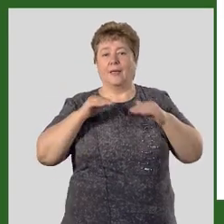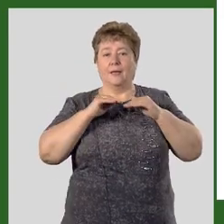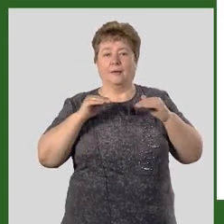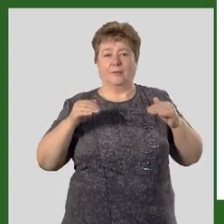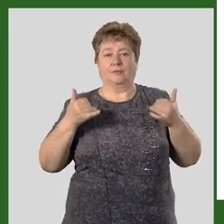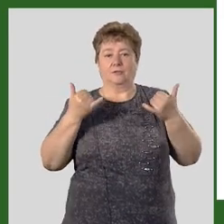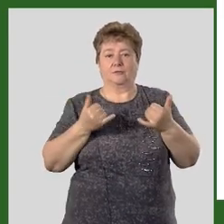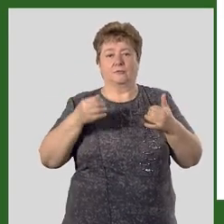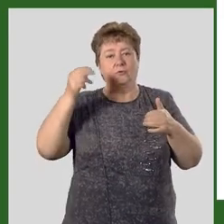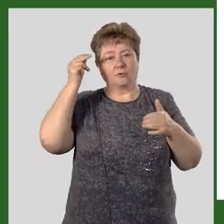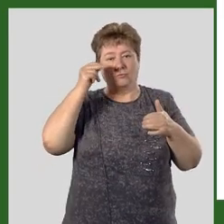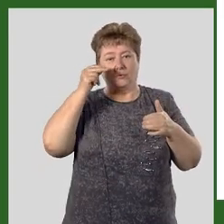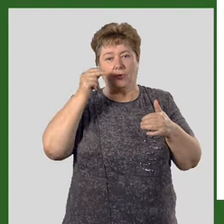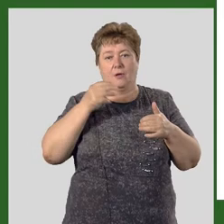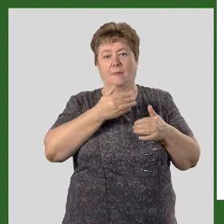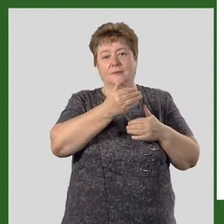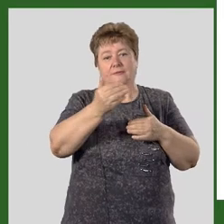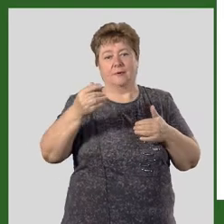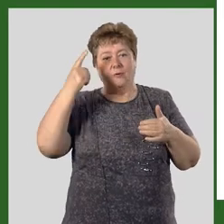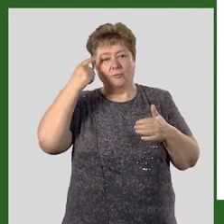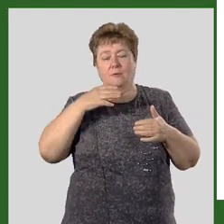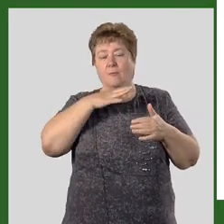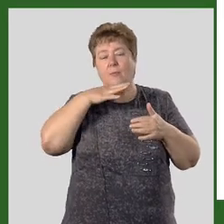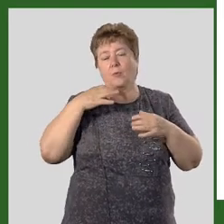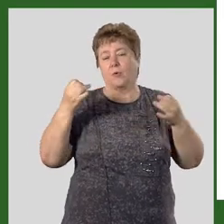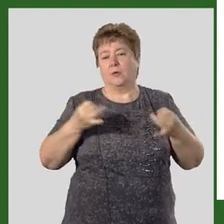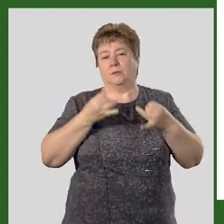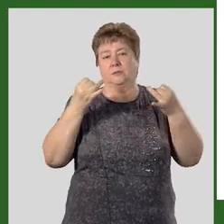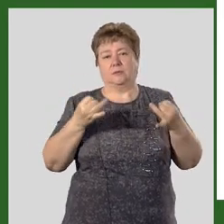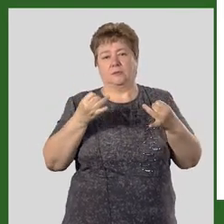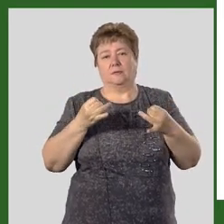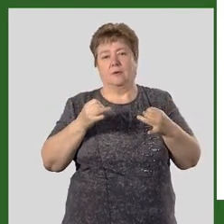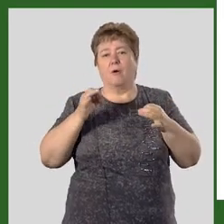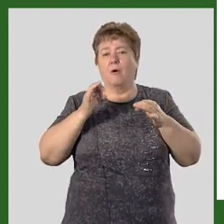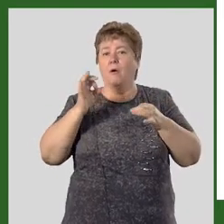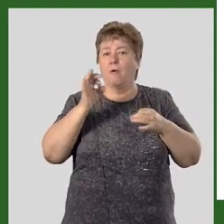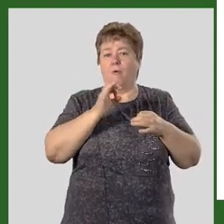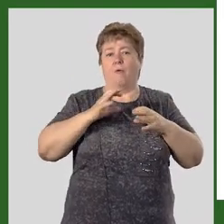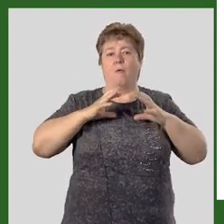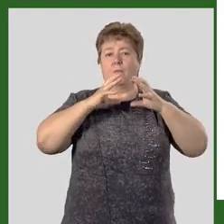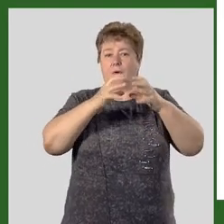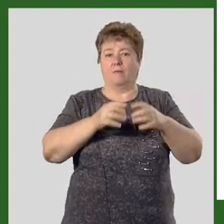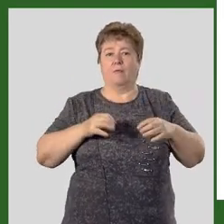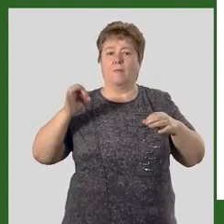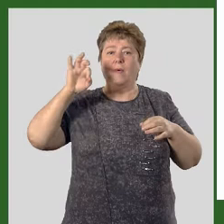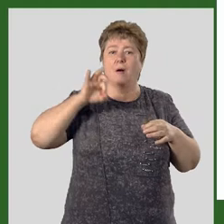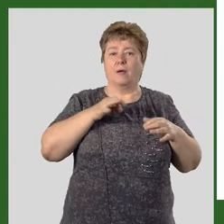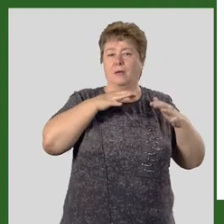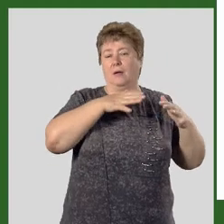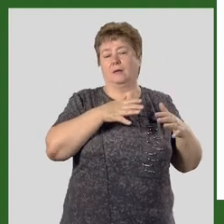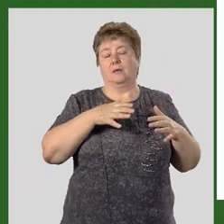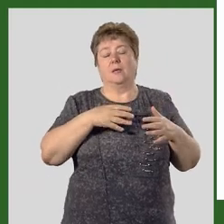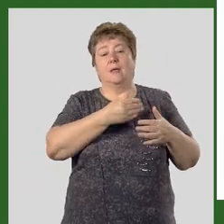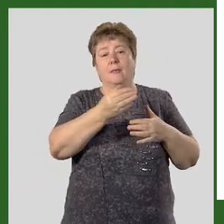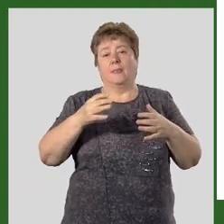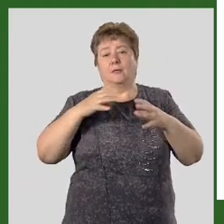Ребята, сегодня на уроке мы с вами узнаем много интересного о мировом океане. Наша